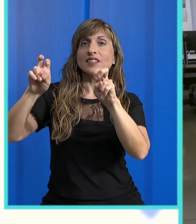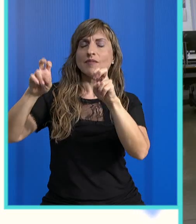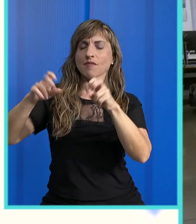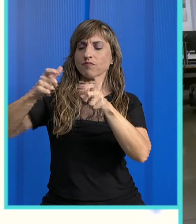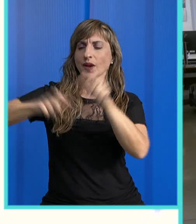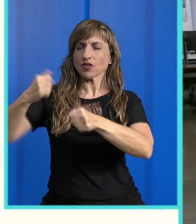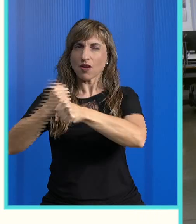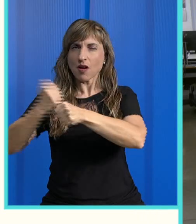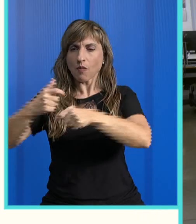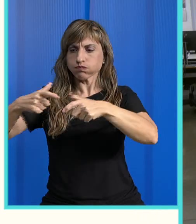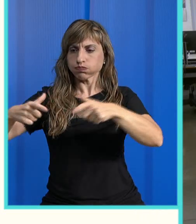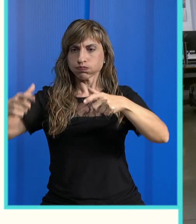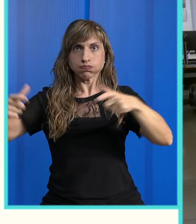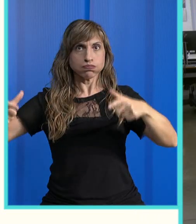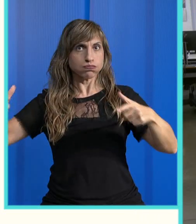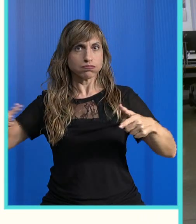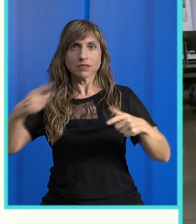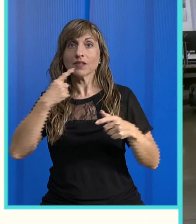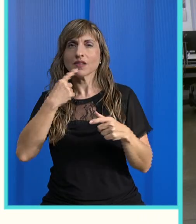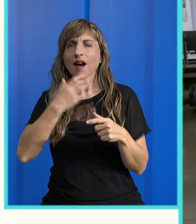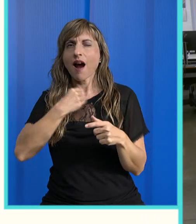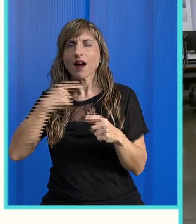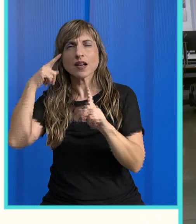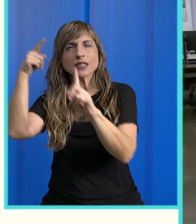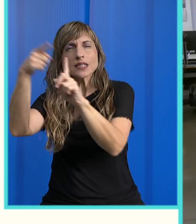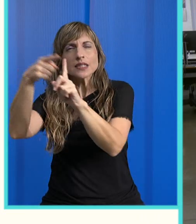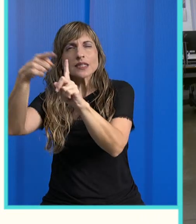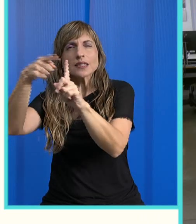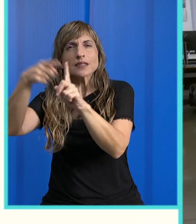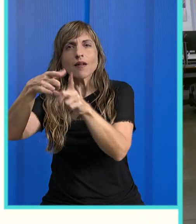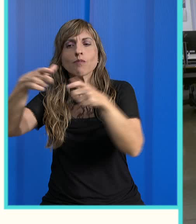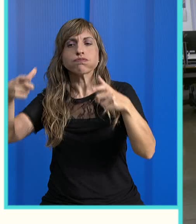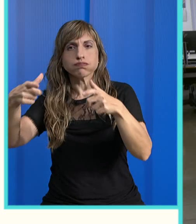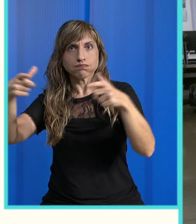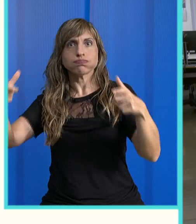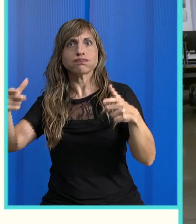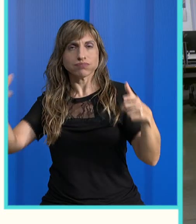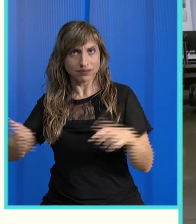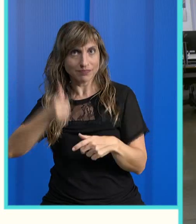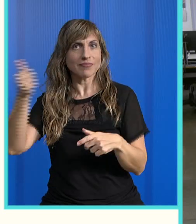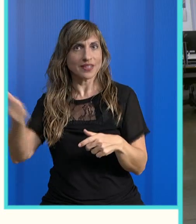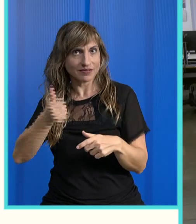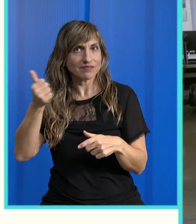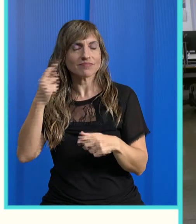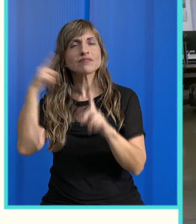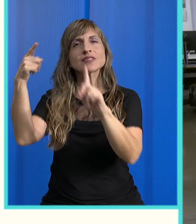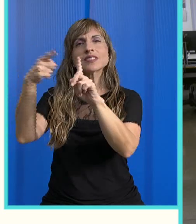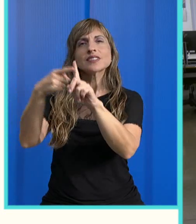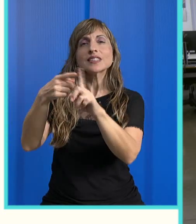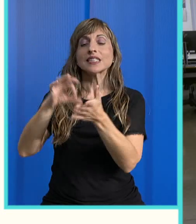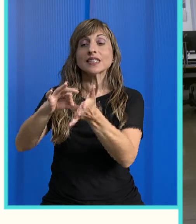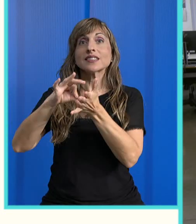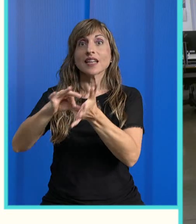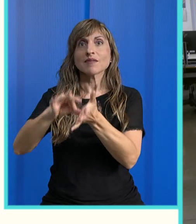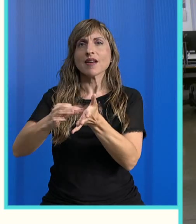des dels seus inicis i va deixar clara la voluntat de continuar ampliant-la. De fet, la intenció de Tuxal és ampliar el servei que ofereix amb l